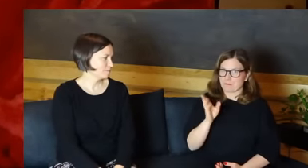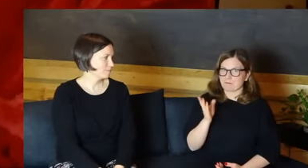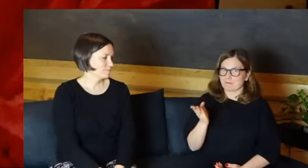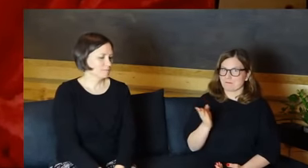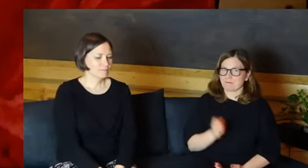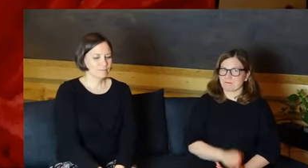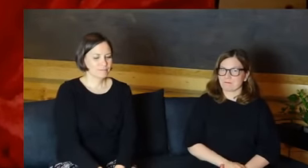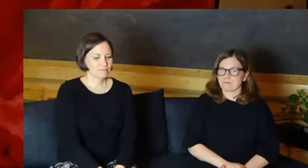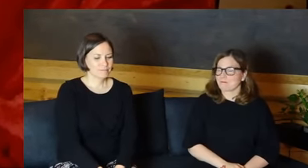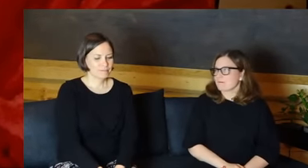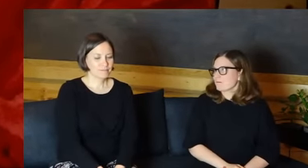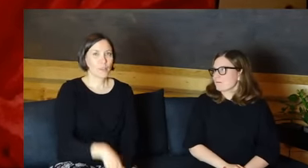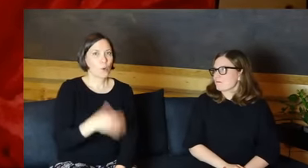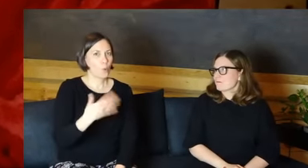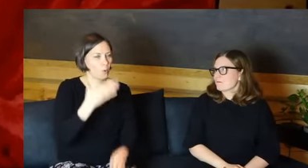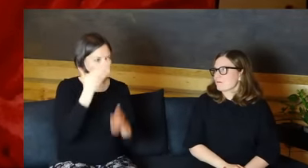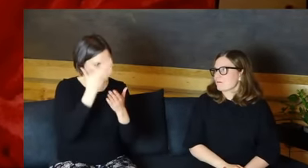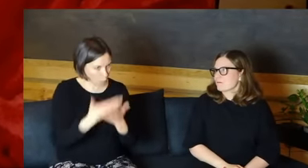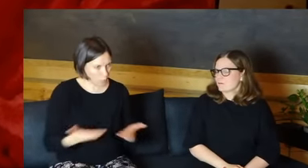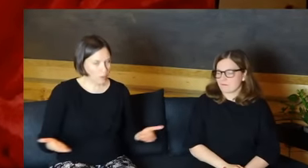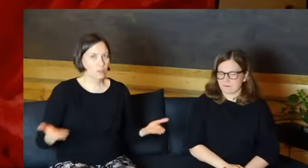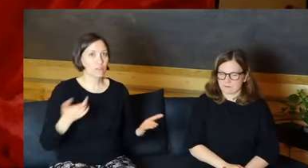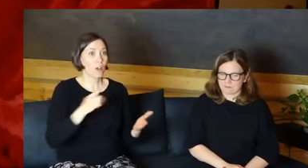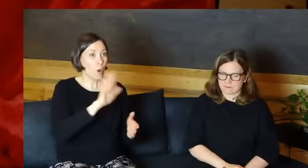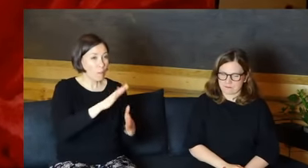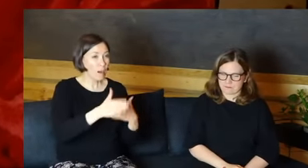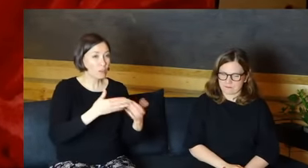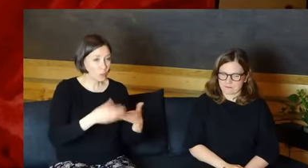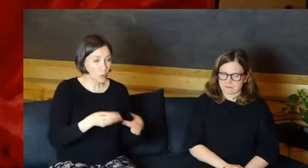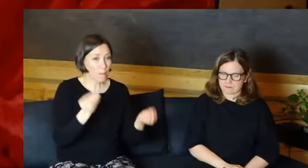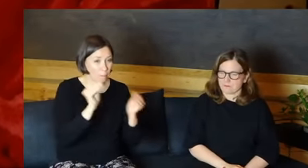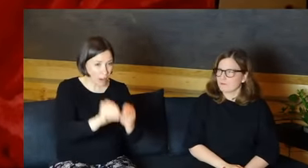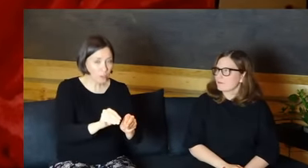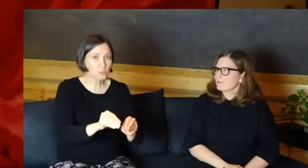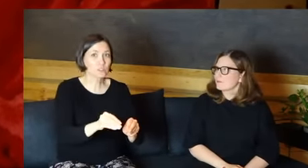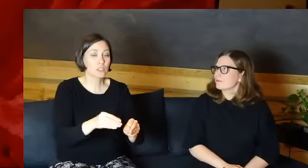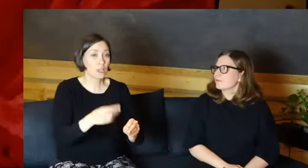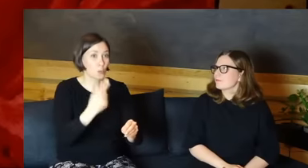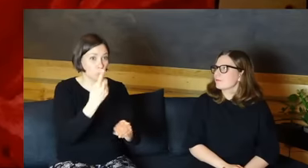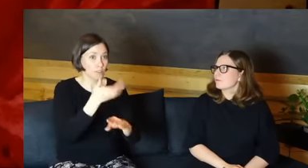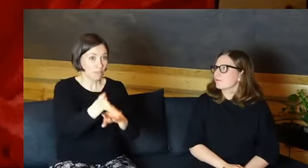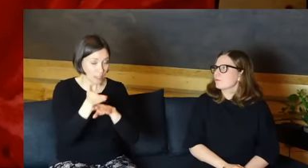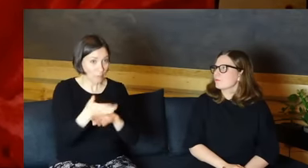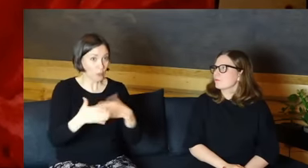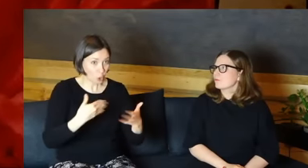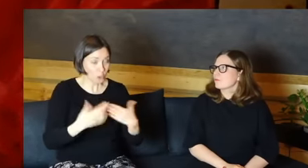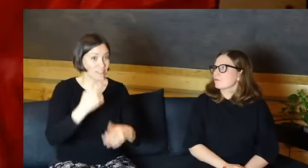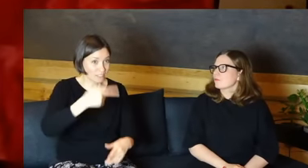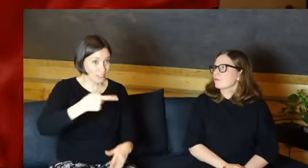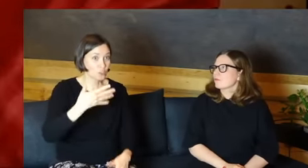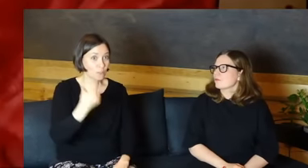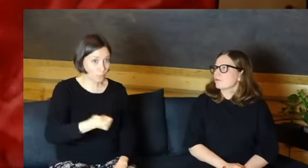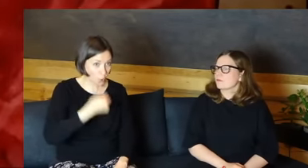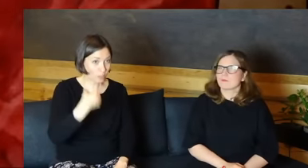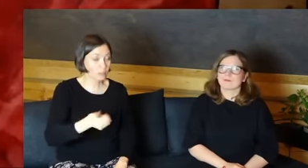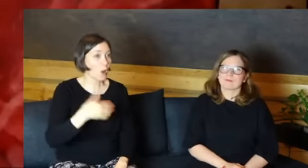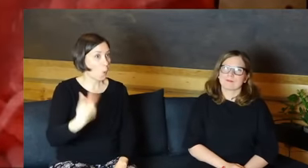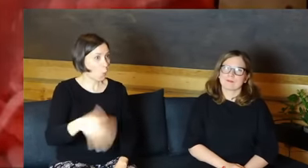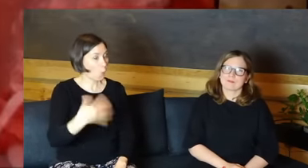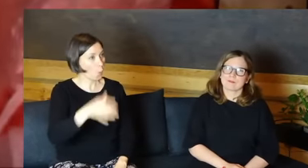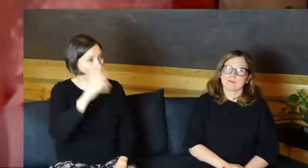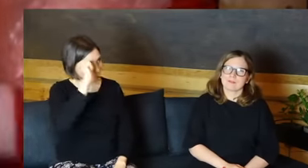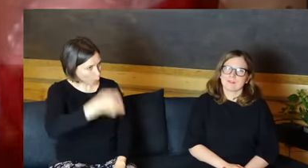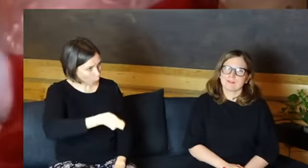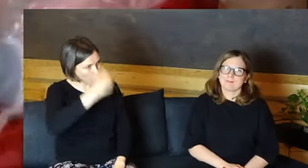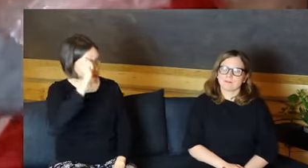kunnioitettava suoritus, että joku antaa oman työpanoksensa 15 vuotta samalle firmalle. Ja ne kertoo vielä työjohtajatkin, että se pitää